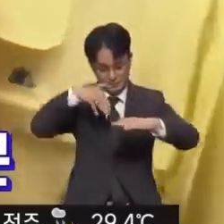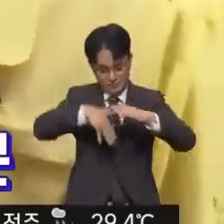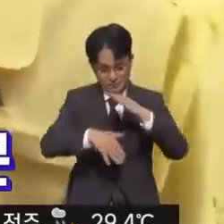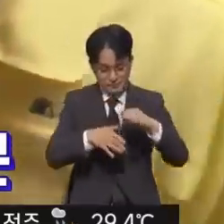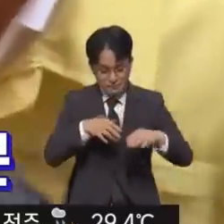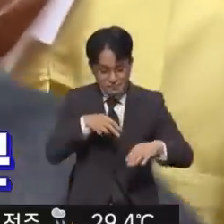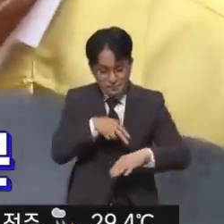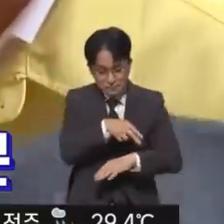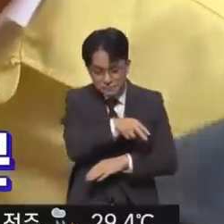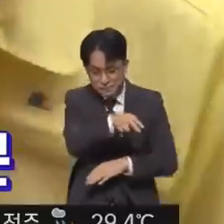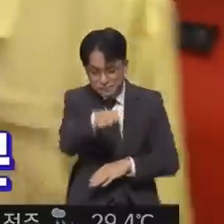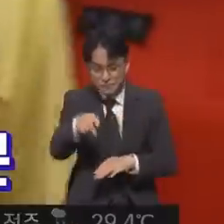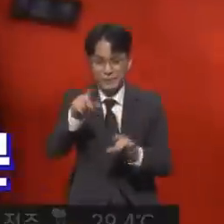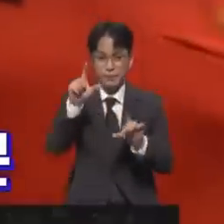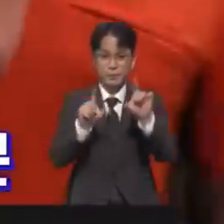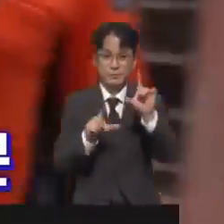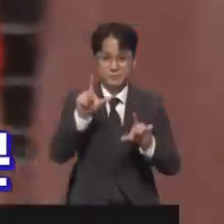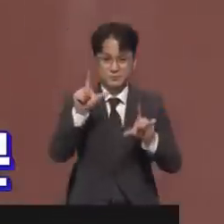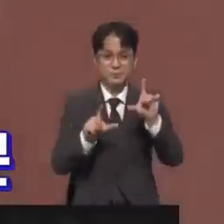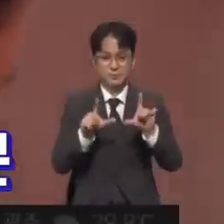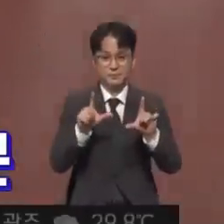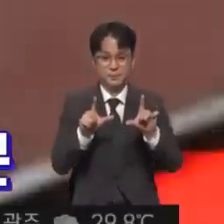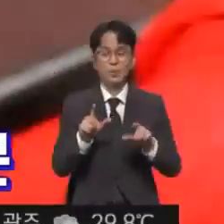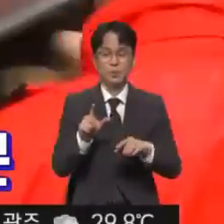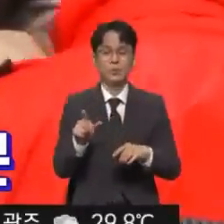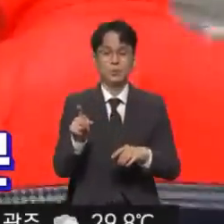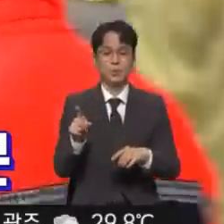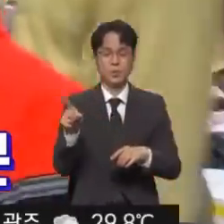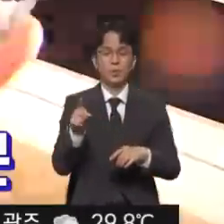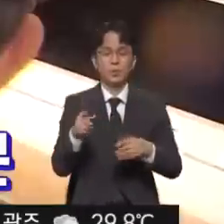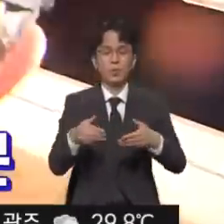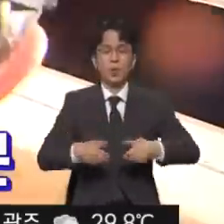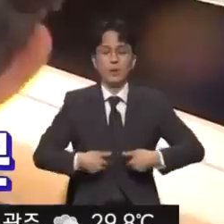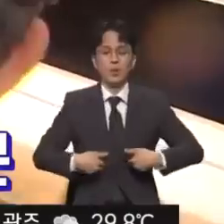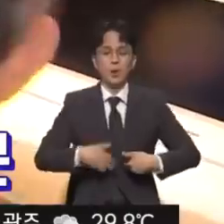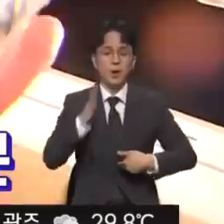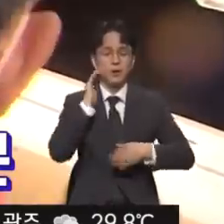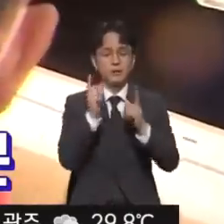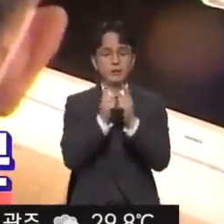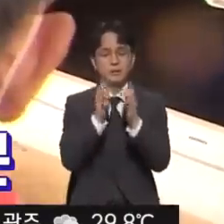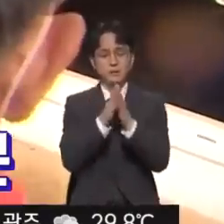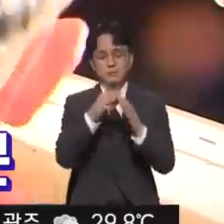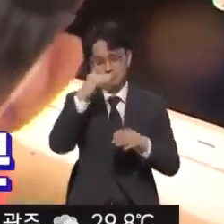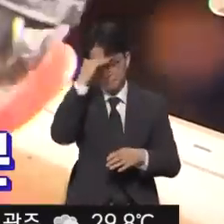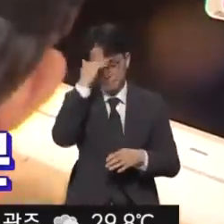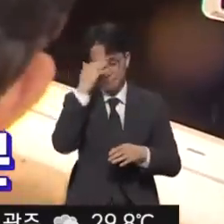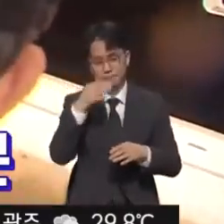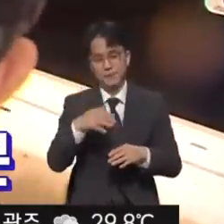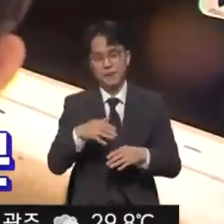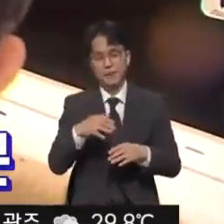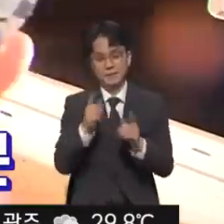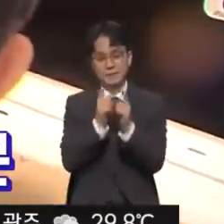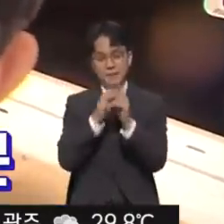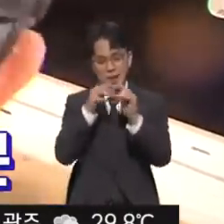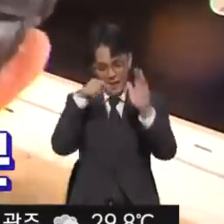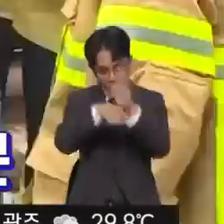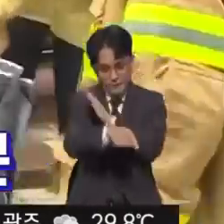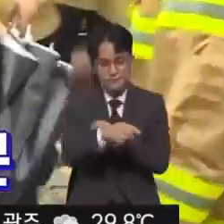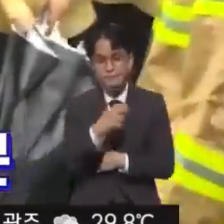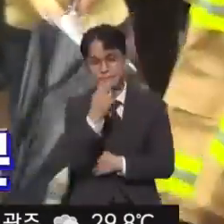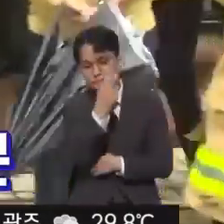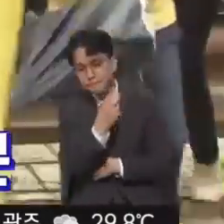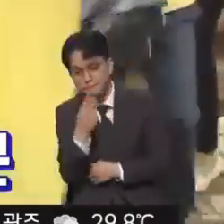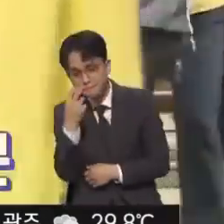까지는 뭐 뭘 할수 이런 일이겠죠 이러한 일이겠죠 그런데 어 저도 논란 사실인데요